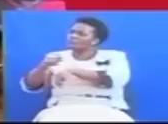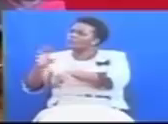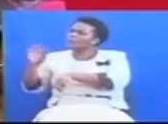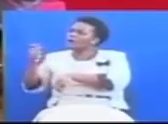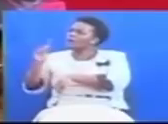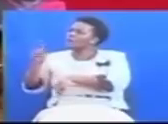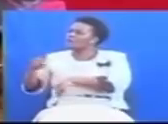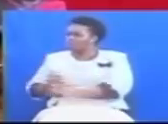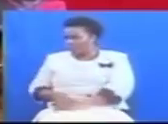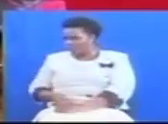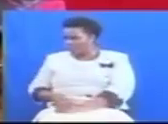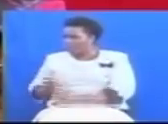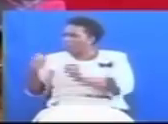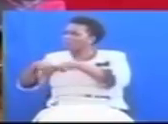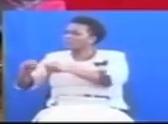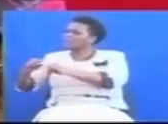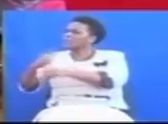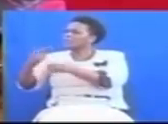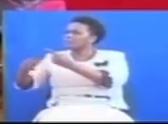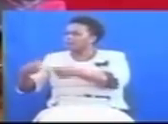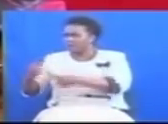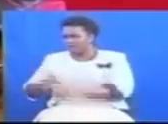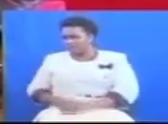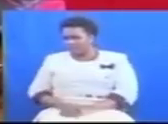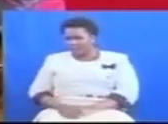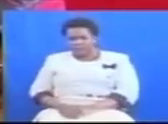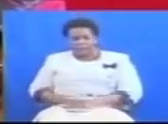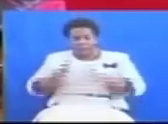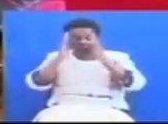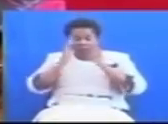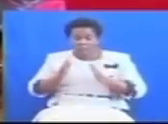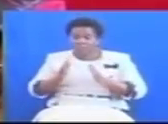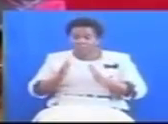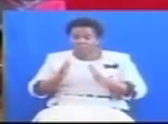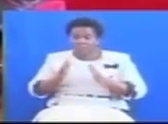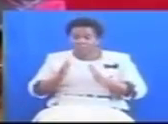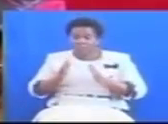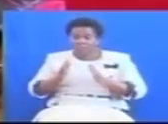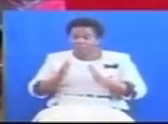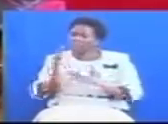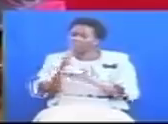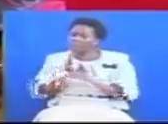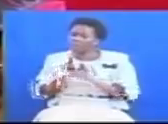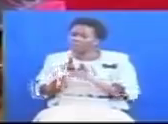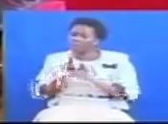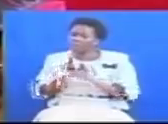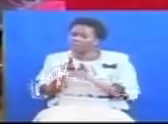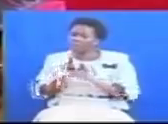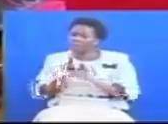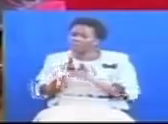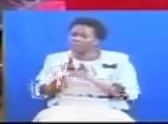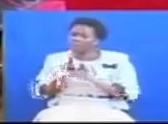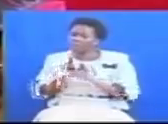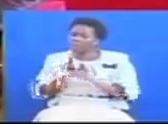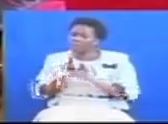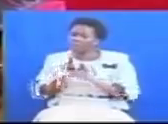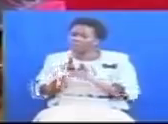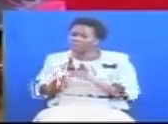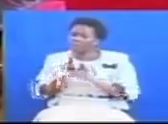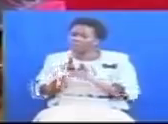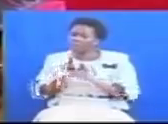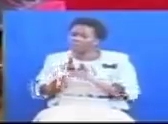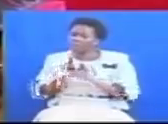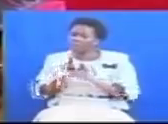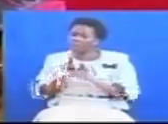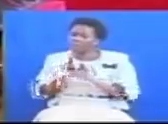kutekeleza mradi na kasi inaendelea. Kwa kuwa mheshimiwa Flatea amekuwa mfuatiliaji mzuri mpenzi mzuri, nimeshafanya ziara kwenye jimbo lake,